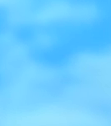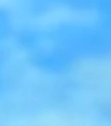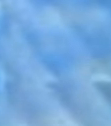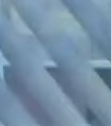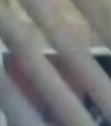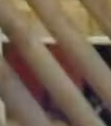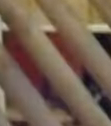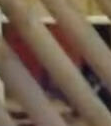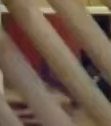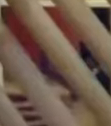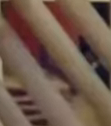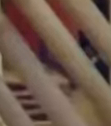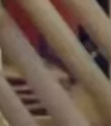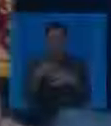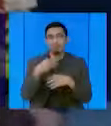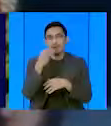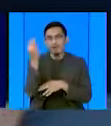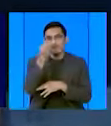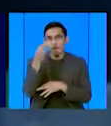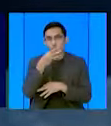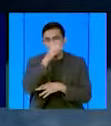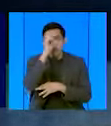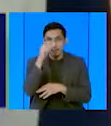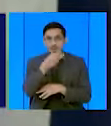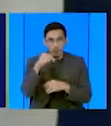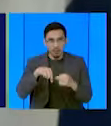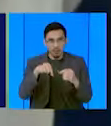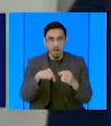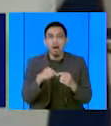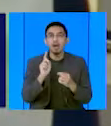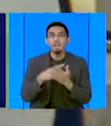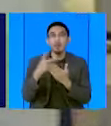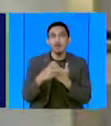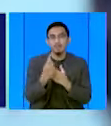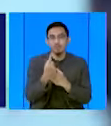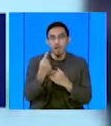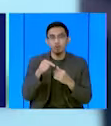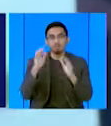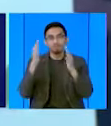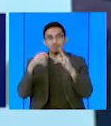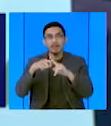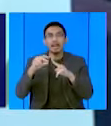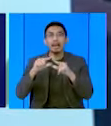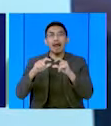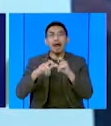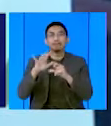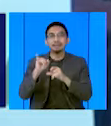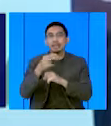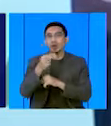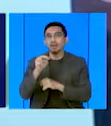terus mendukung perkembangan serta kemajuan industri parekraf di sejumlah daerah di tanah air. Salah satunya melalui program Apresiasi Kreasi